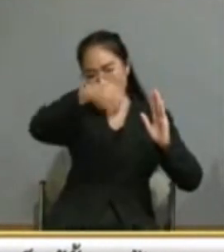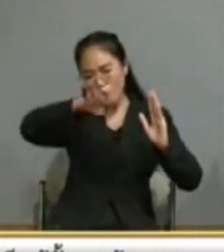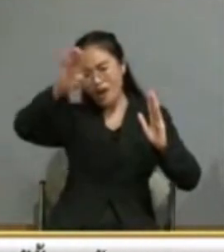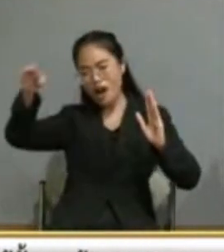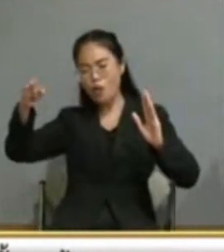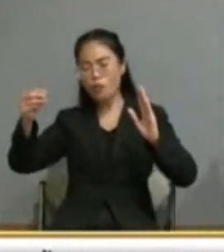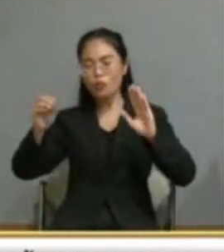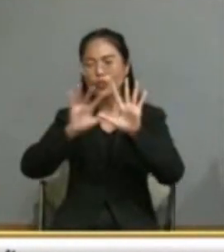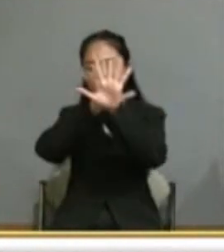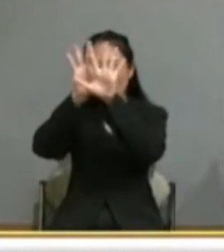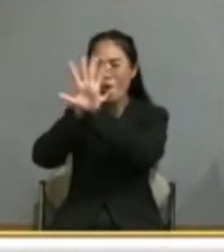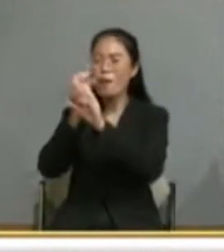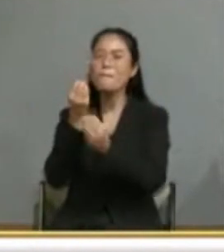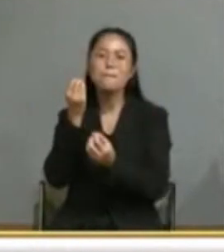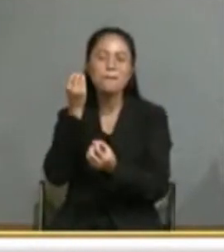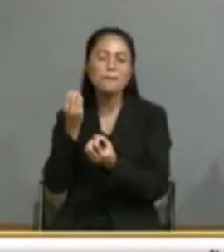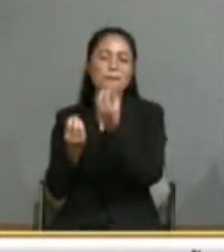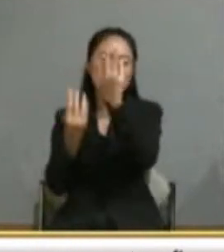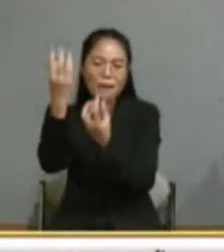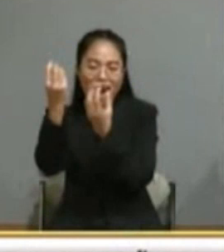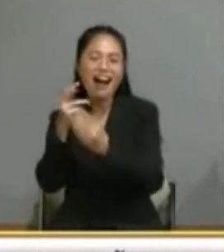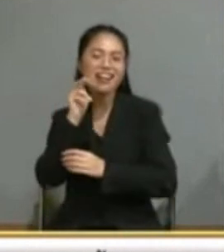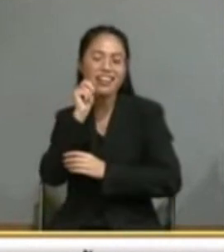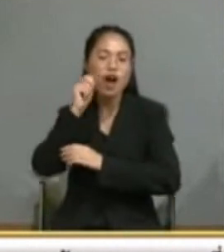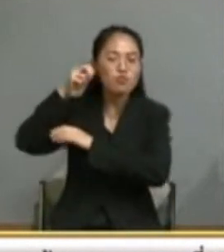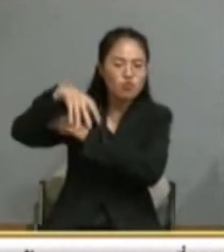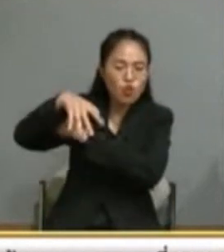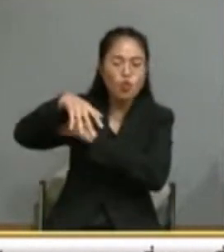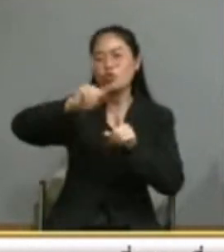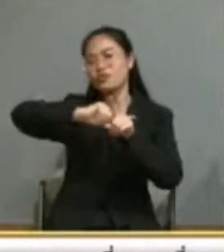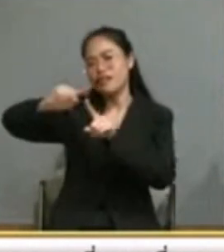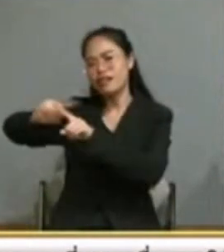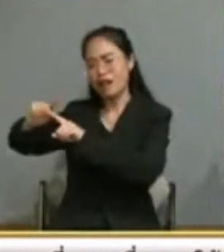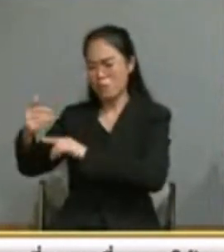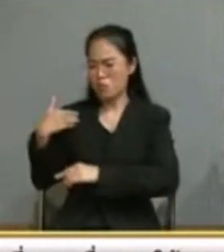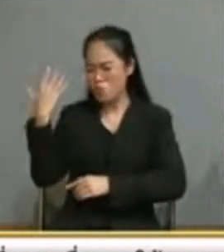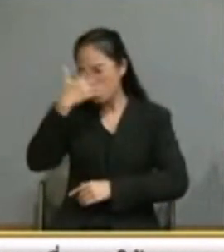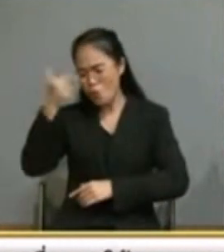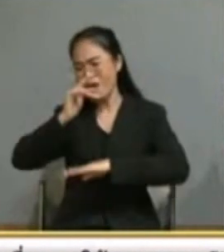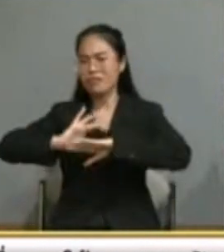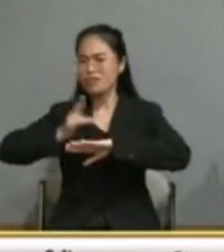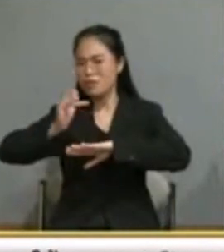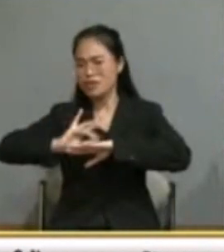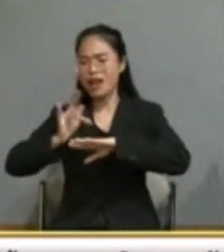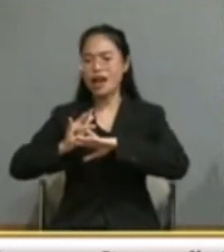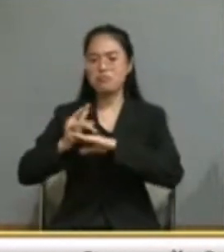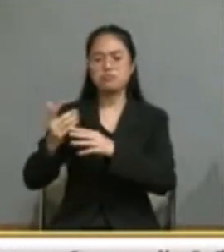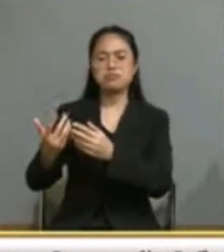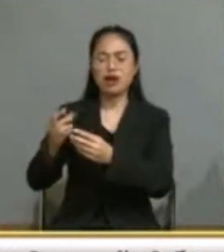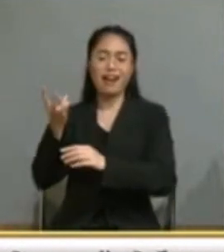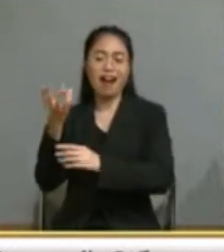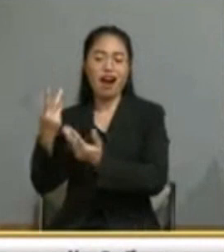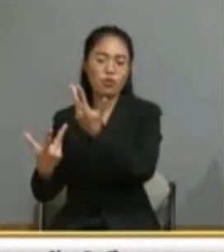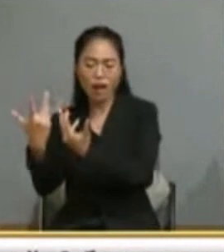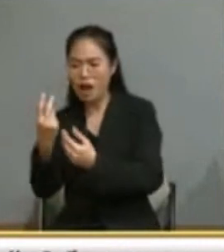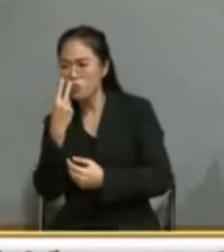เม votersาผม่าไม้และน้ตกที่อ exploringสมบูรงouleางที่ตะวตกของจัหวัดเรามีชุมชน และธ่งนาตอนกลางของ